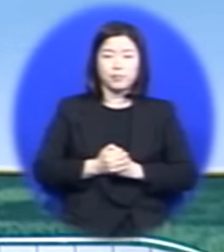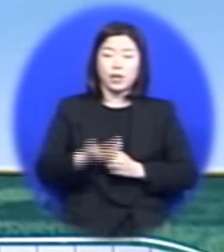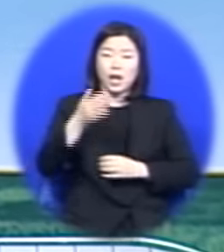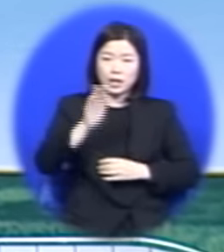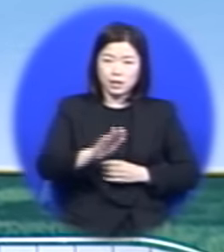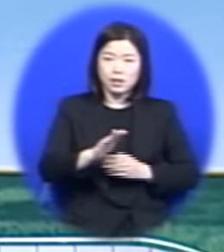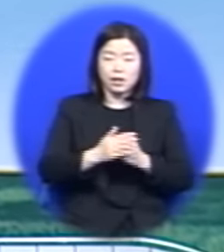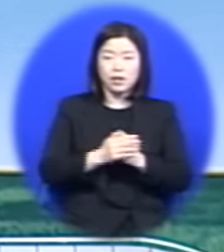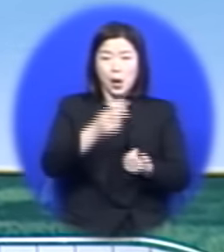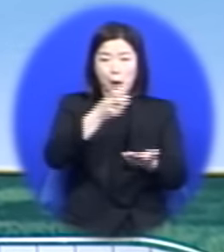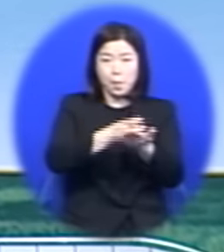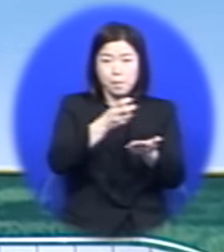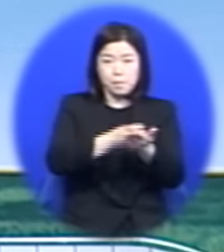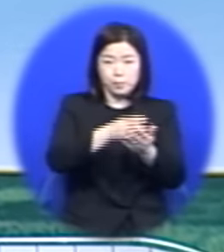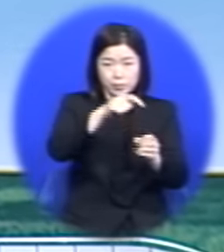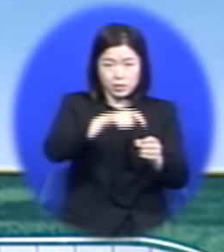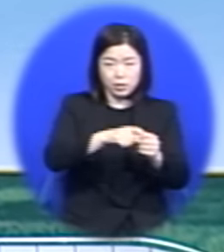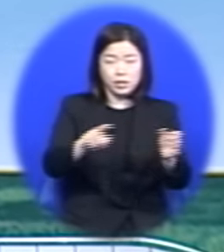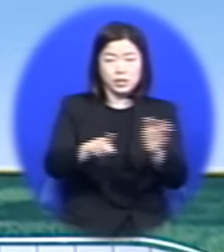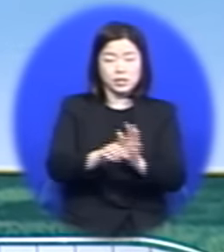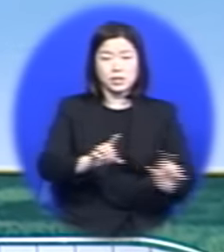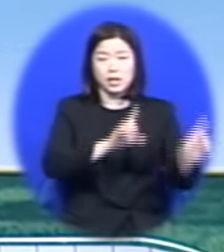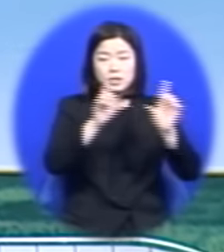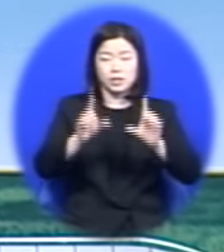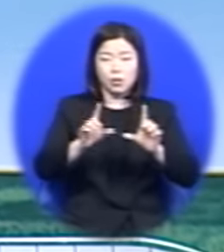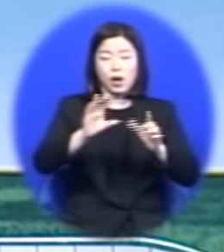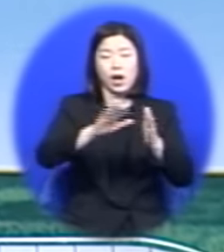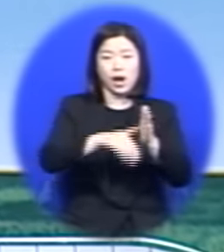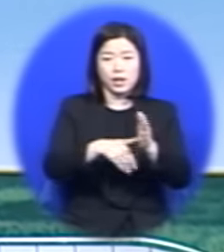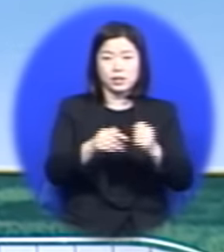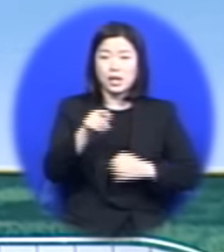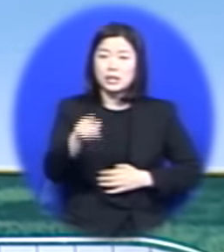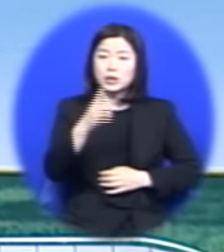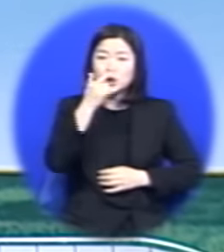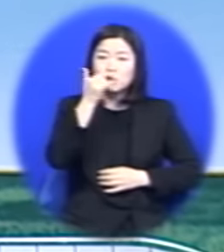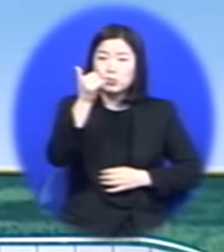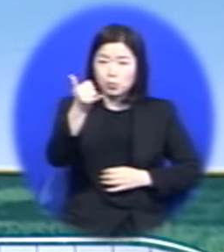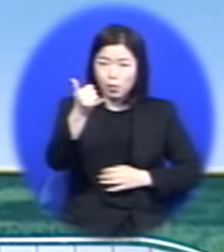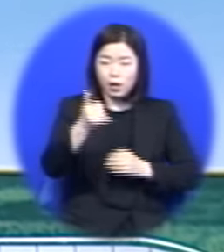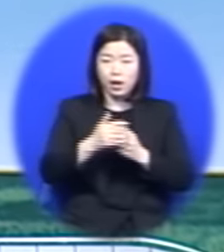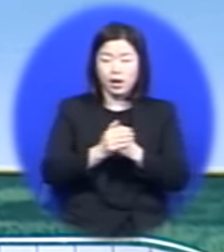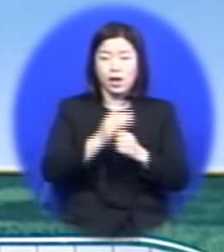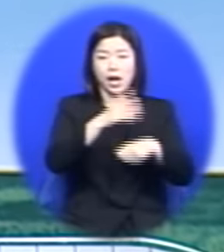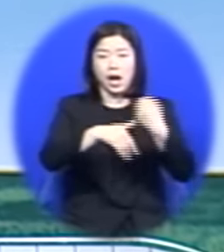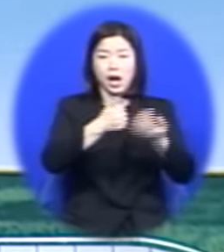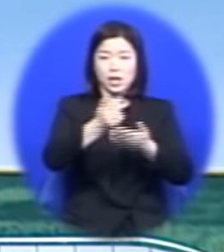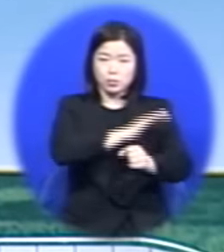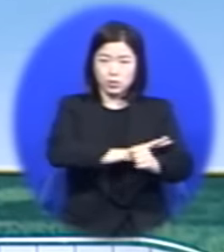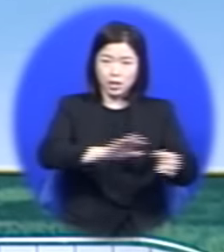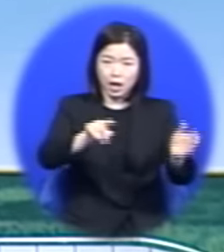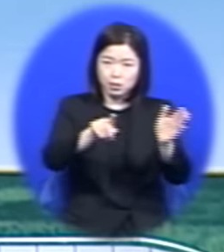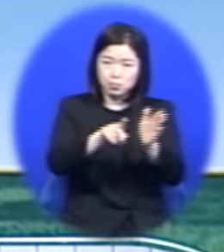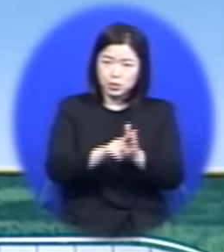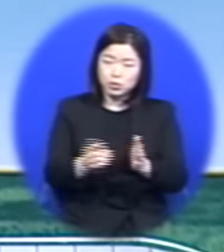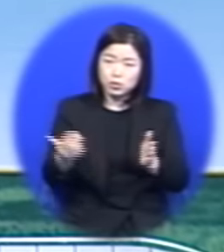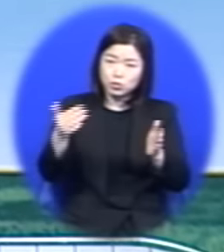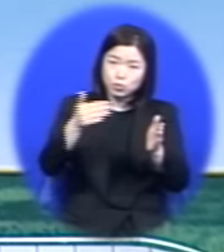근데 율법적인 신앙생활을 하게 될 경우에 그 부모가 하나님을 잘